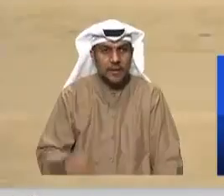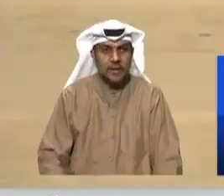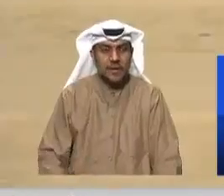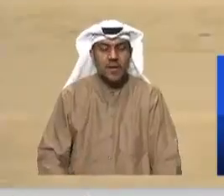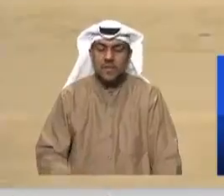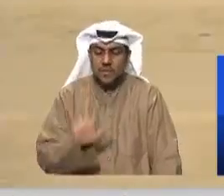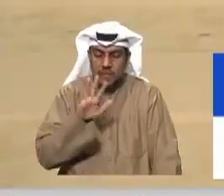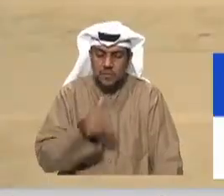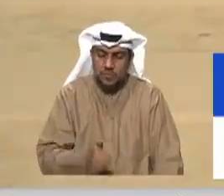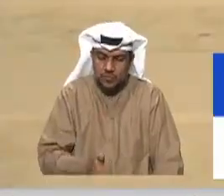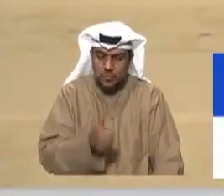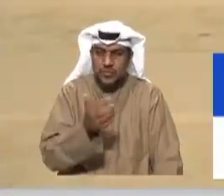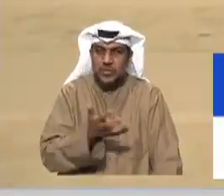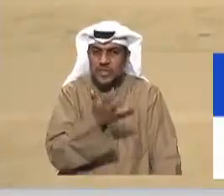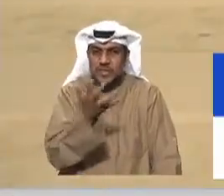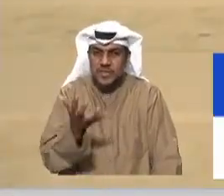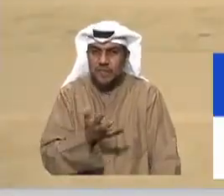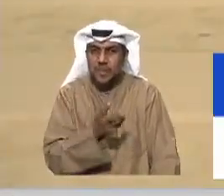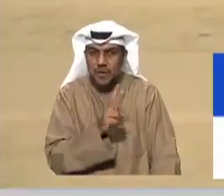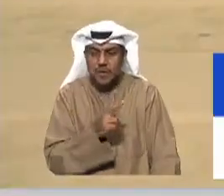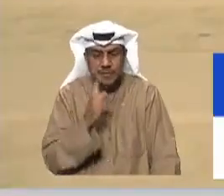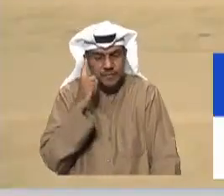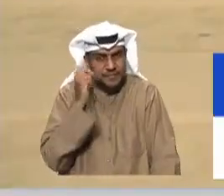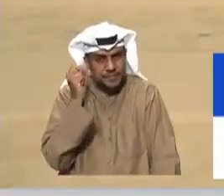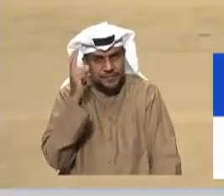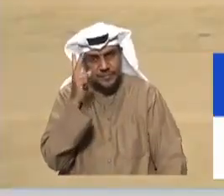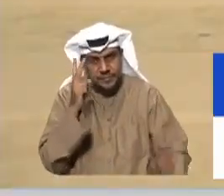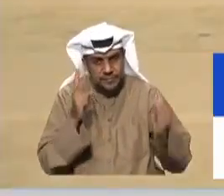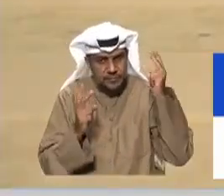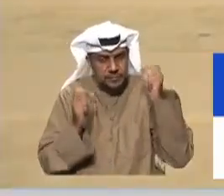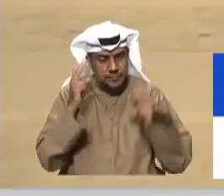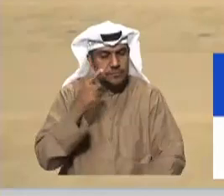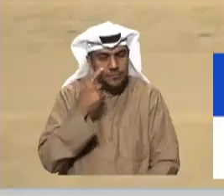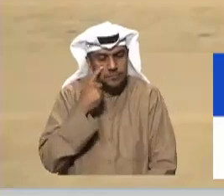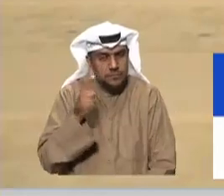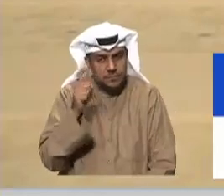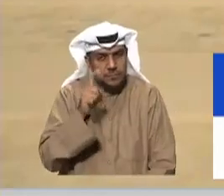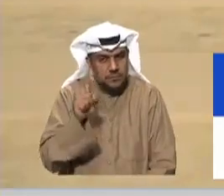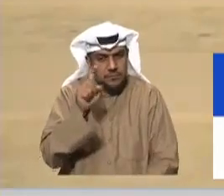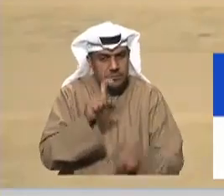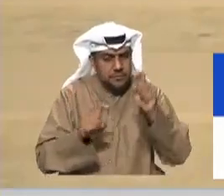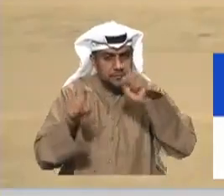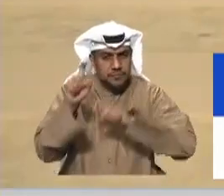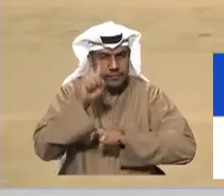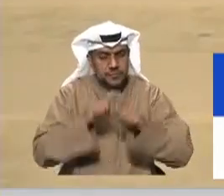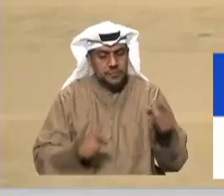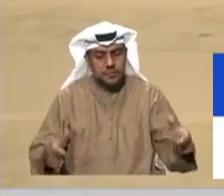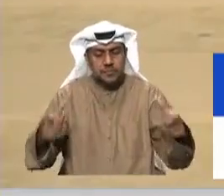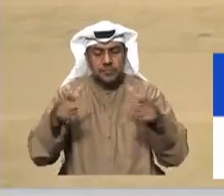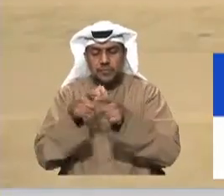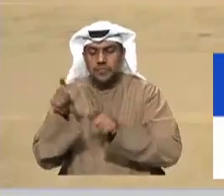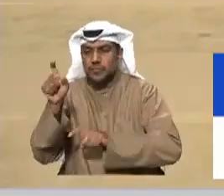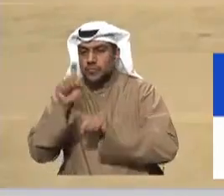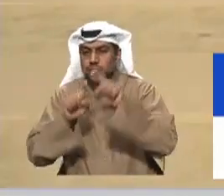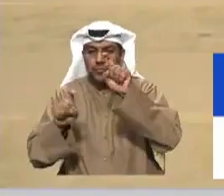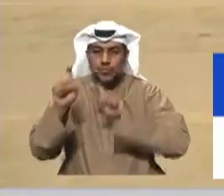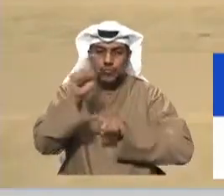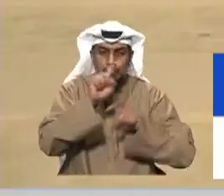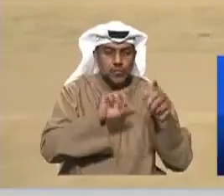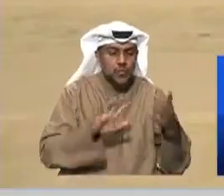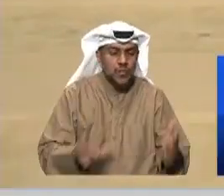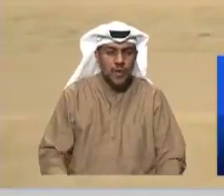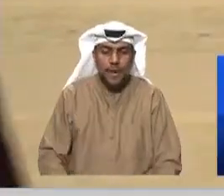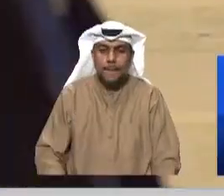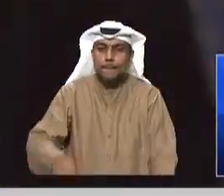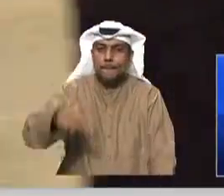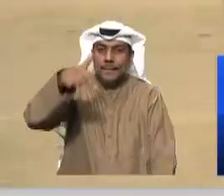استثمارية طرحت في المؤتمر، راح تطرح بكرة في المؤتمر وحاليا في الدائرة المستديرة. هذه الفرص تقريبا